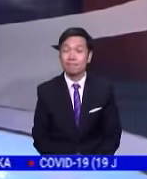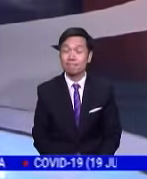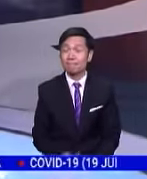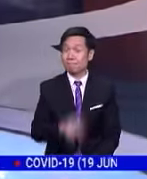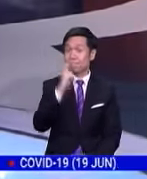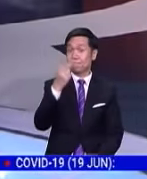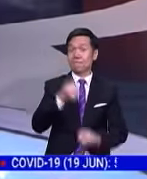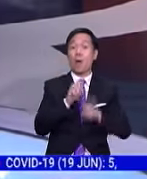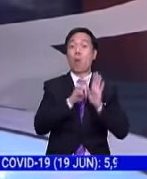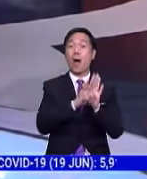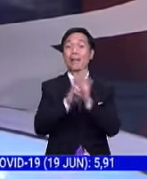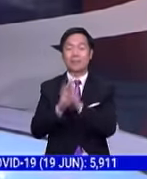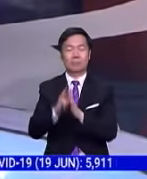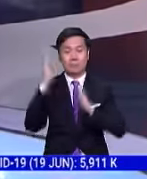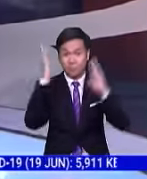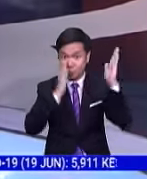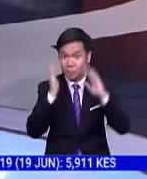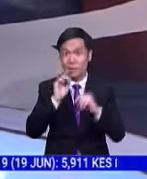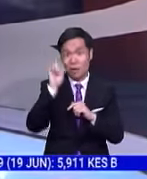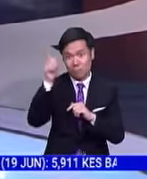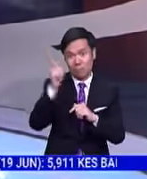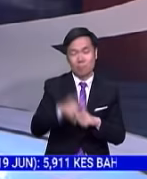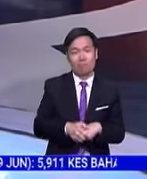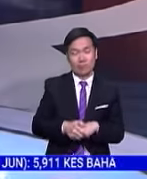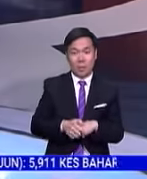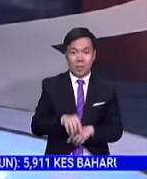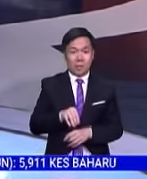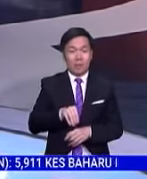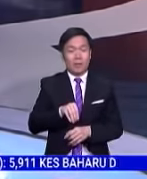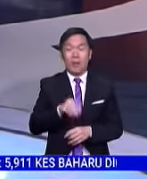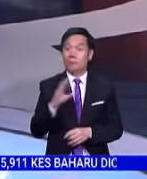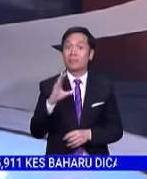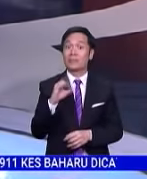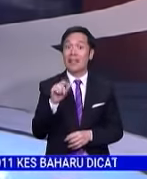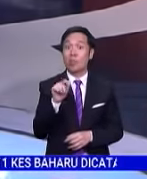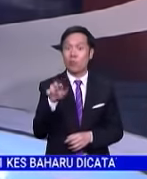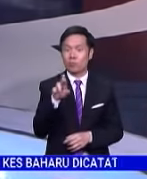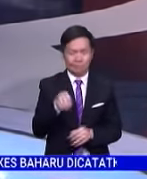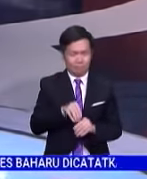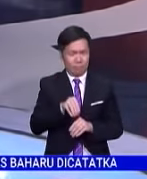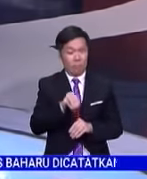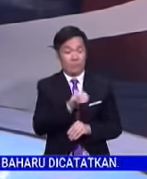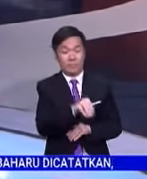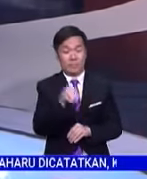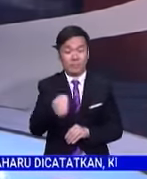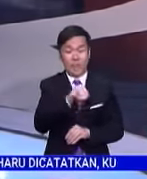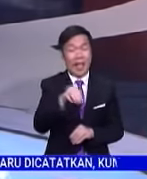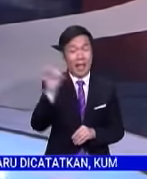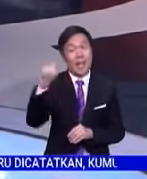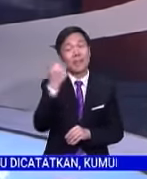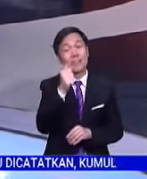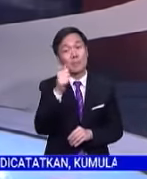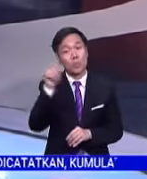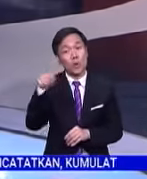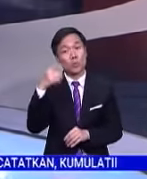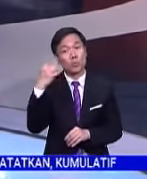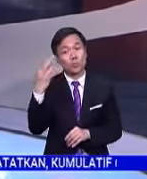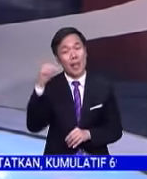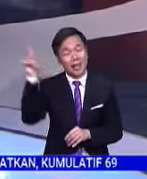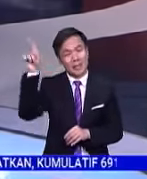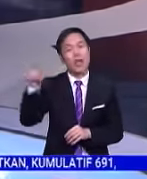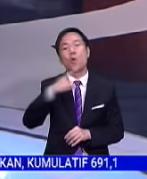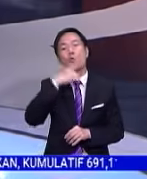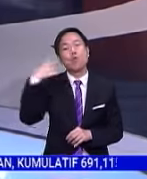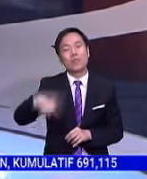Dua wakil negara bakal berentap pada Piala Dunia Catur 2021 yang bakal berlangsung pada 10 Julai ini di Rusia.